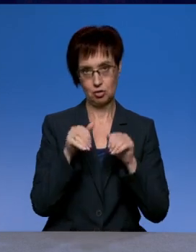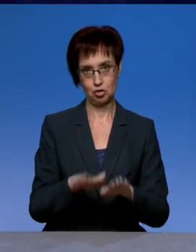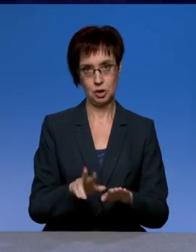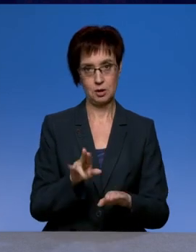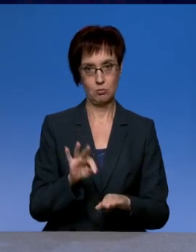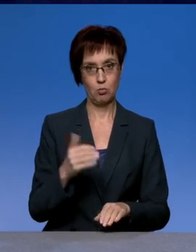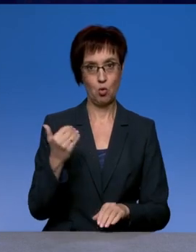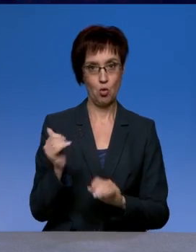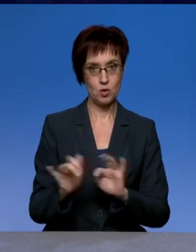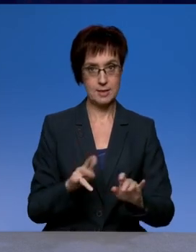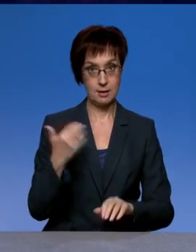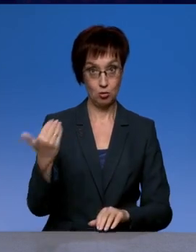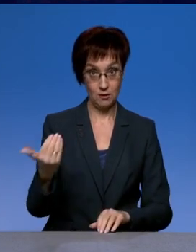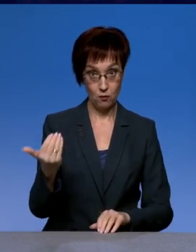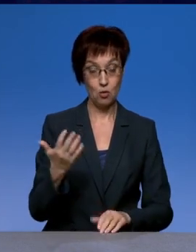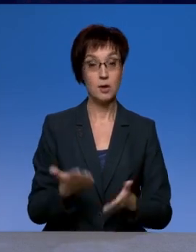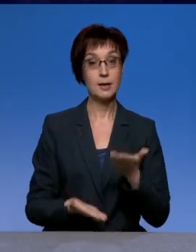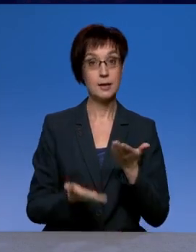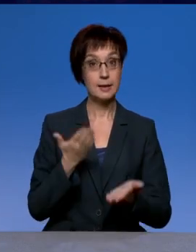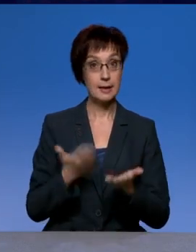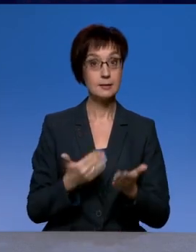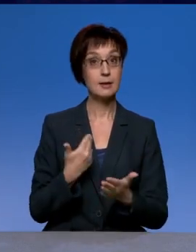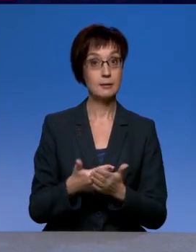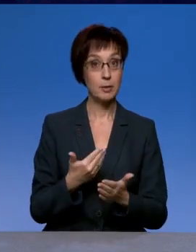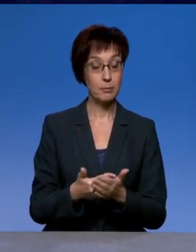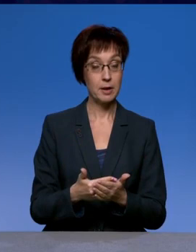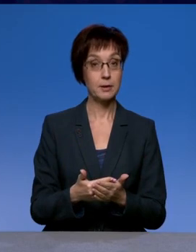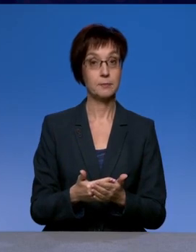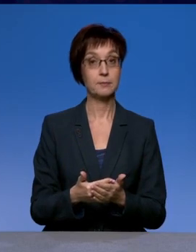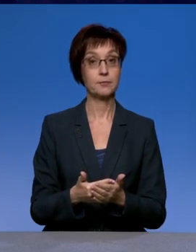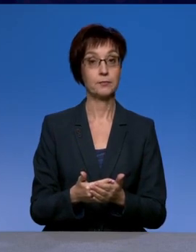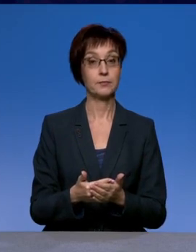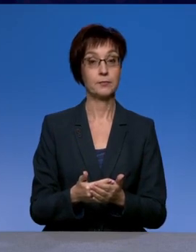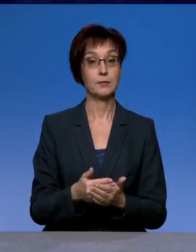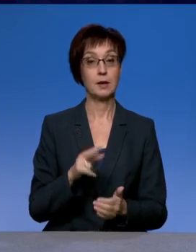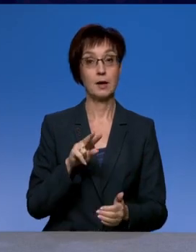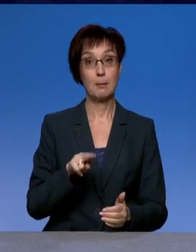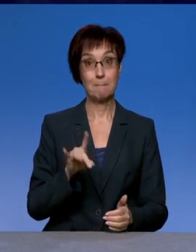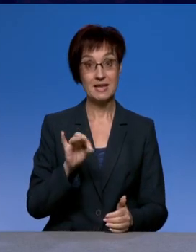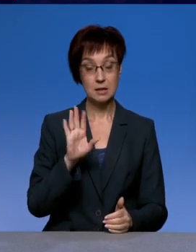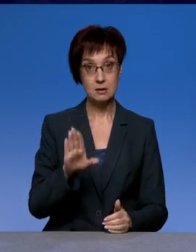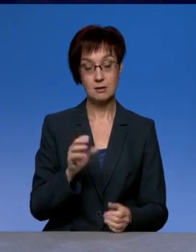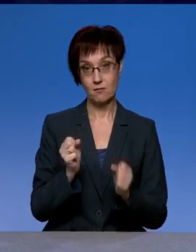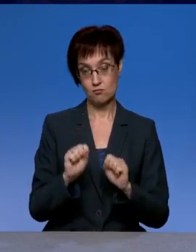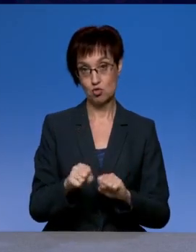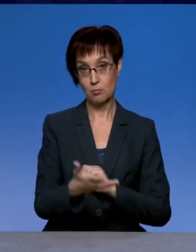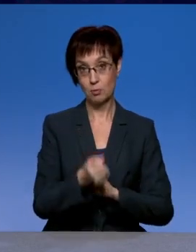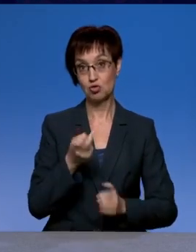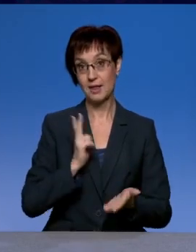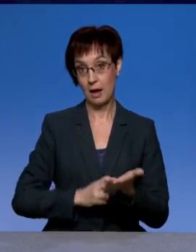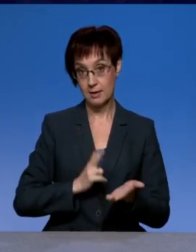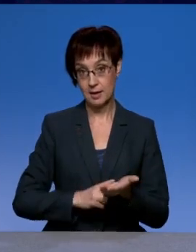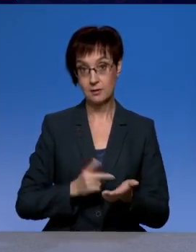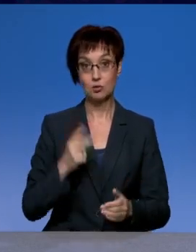его к ответственности. Если, например, пристав сможет получить доказательство того, что должником была